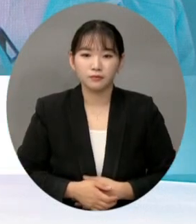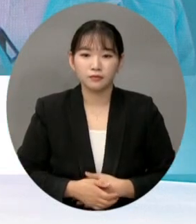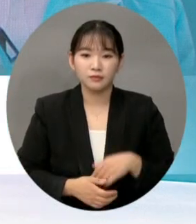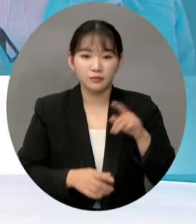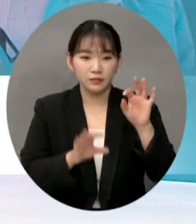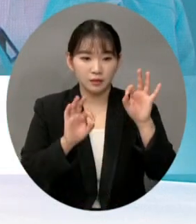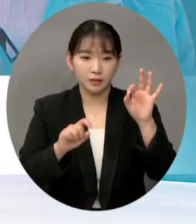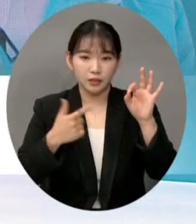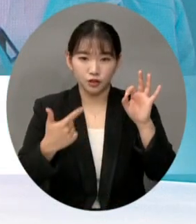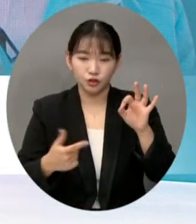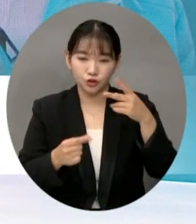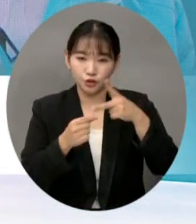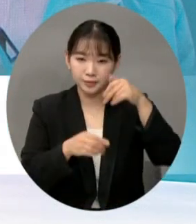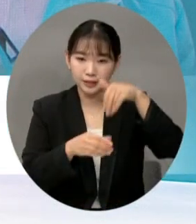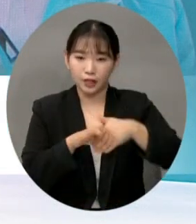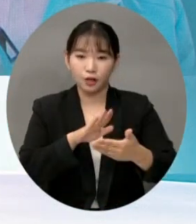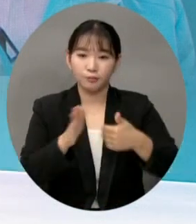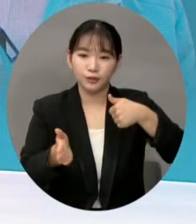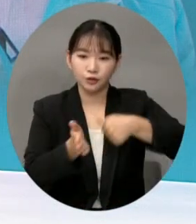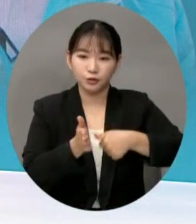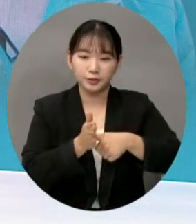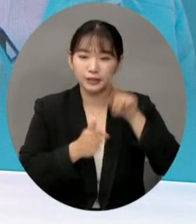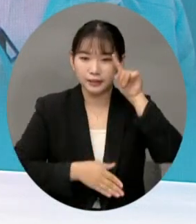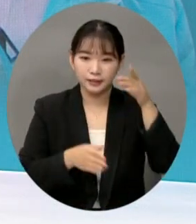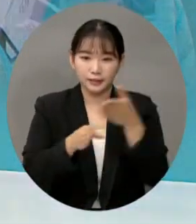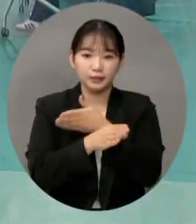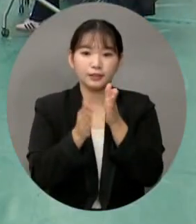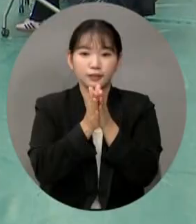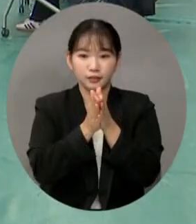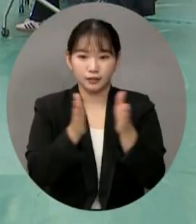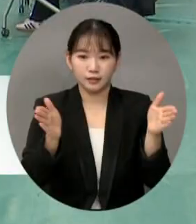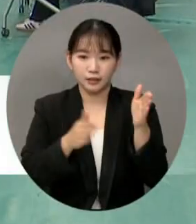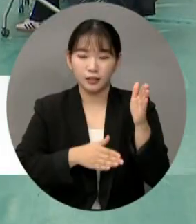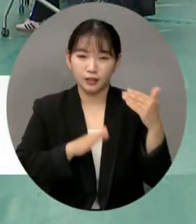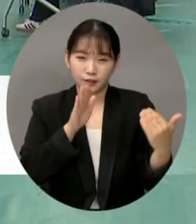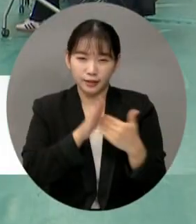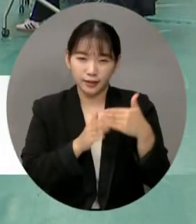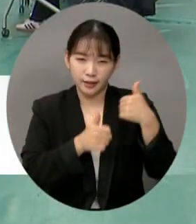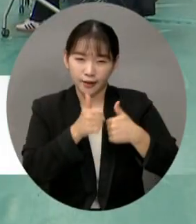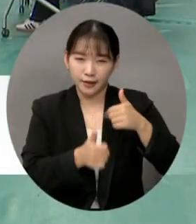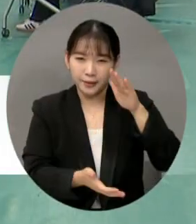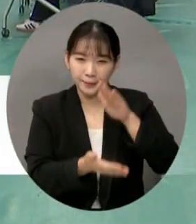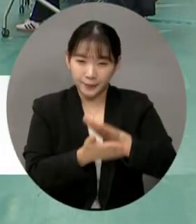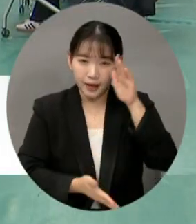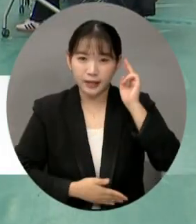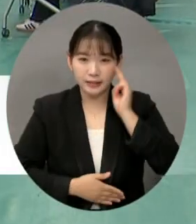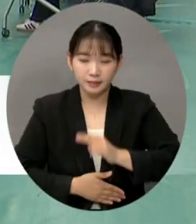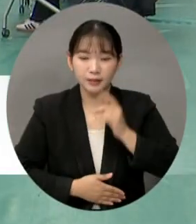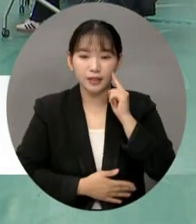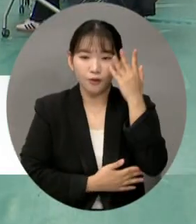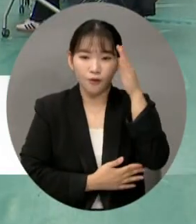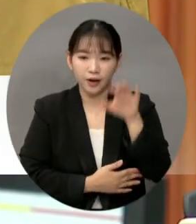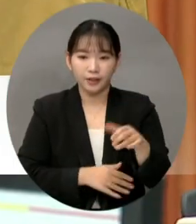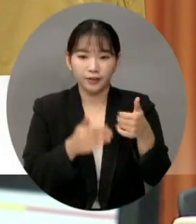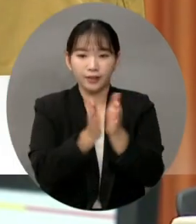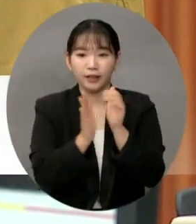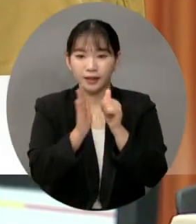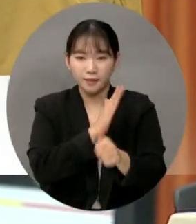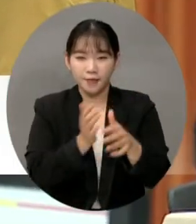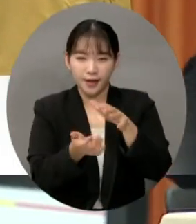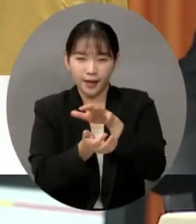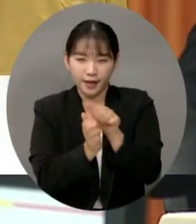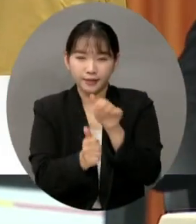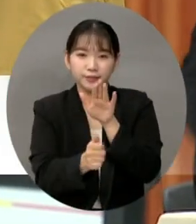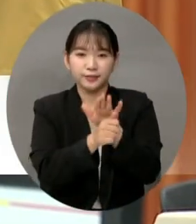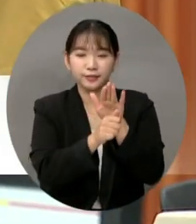11 재보궐 선거의 사전 투표가 내일부터 시작되는 가운데 최대 접전 지역인 영광에서 당 대표들의 총력